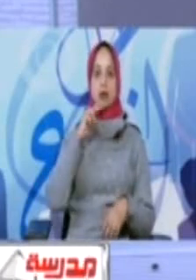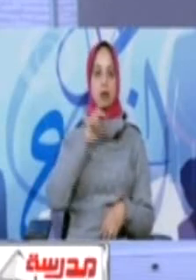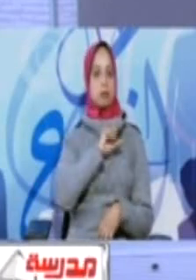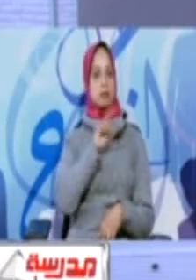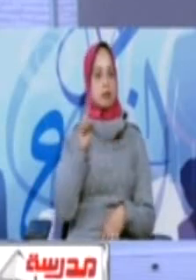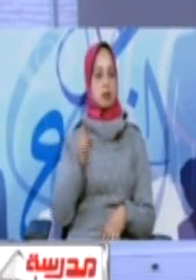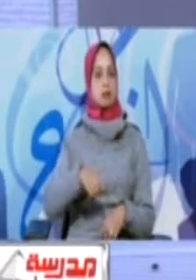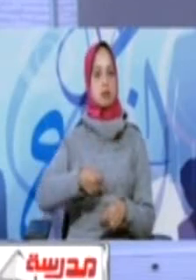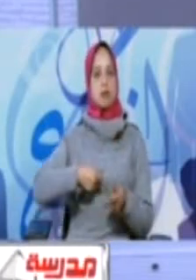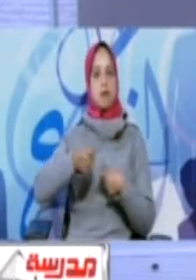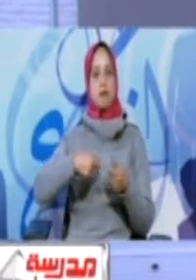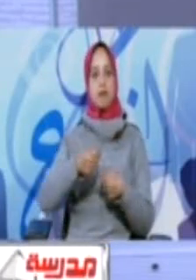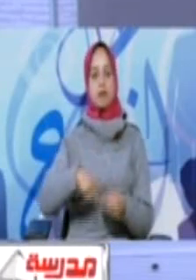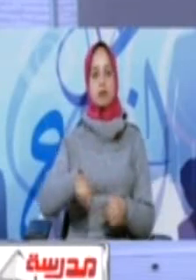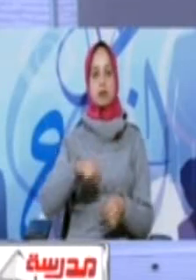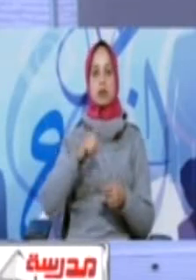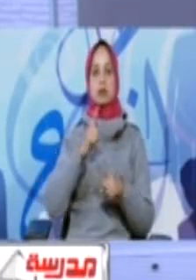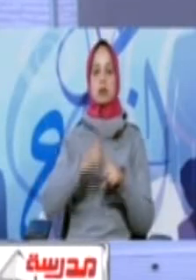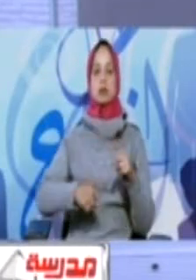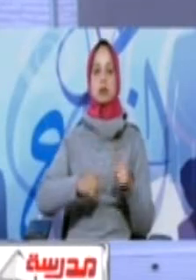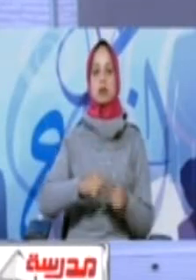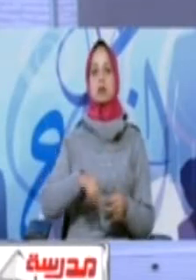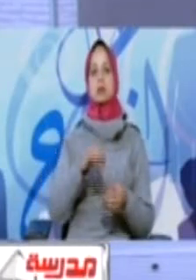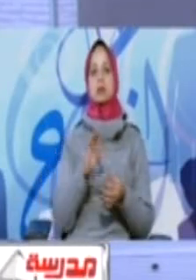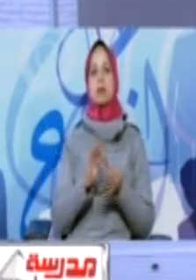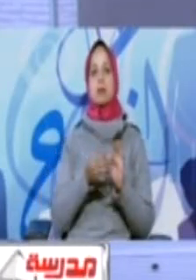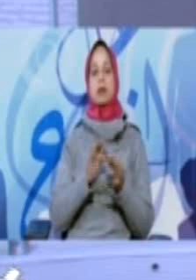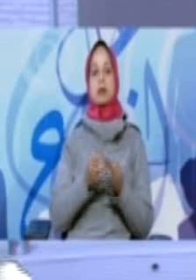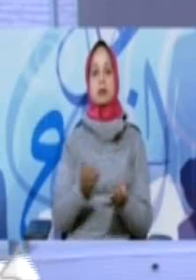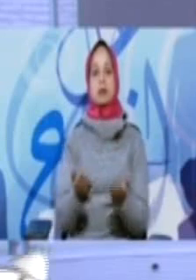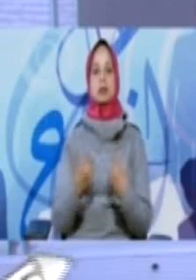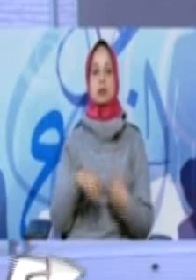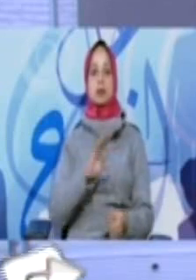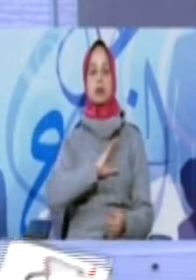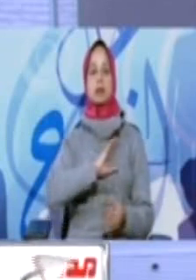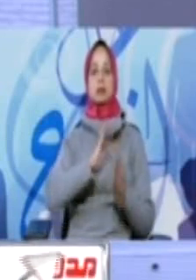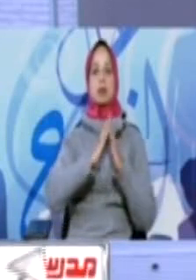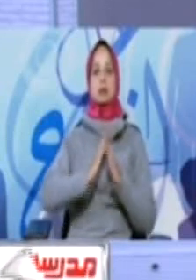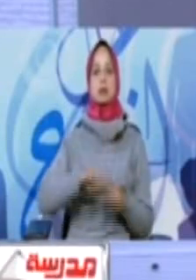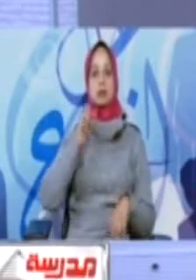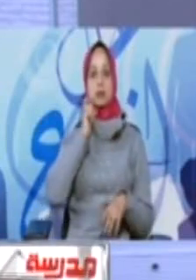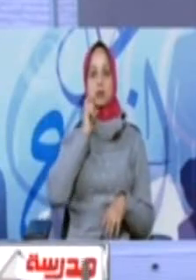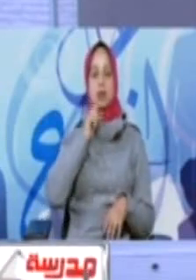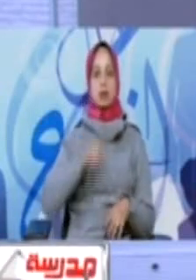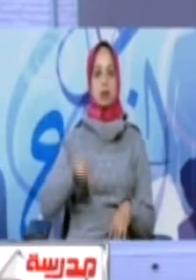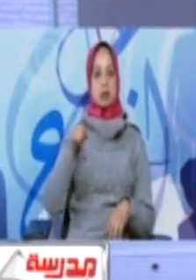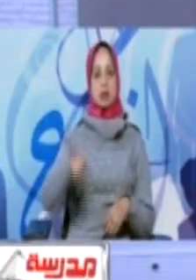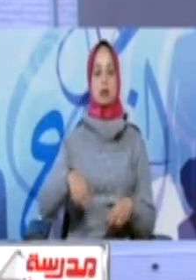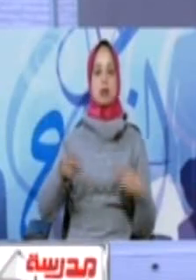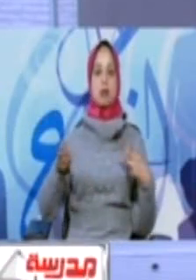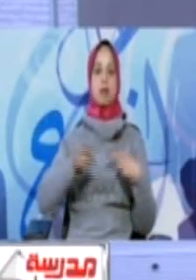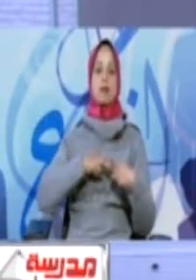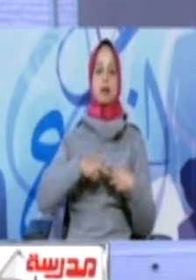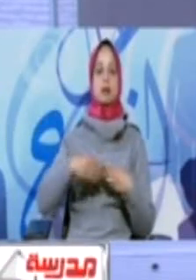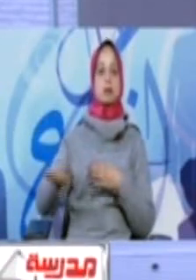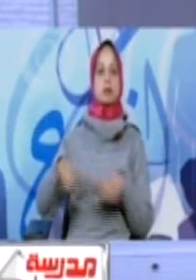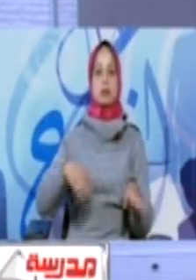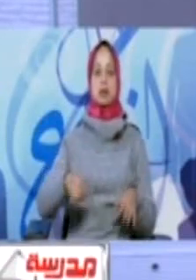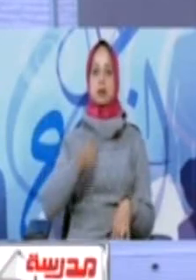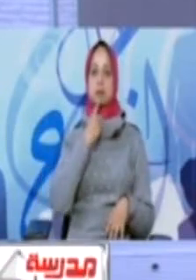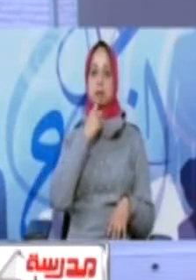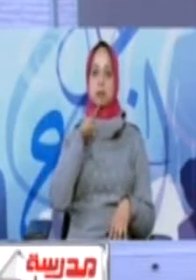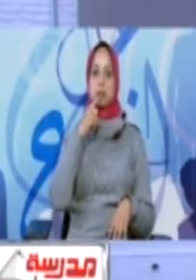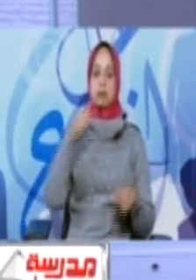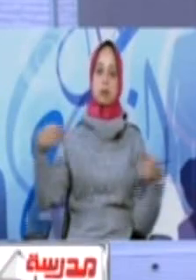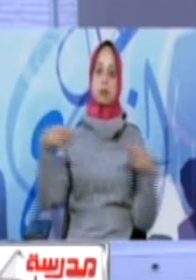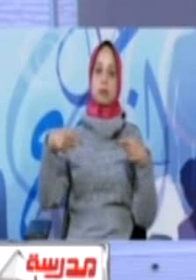نص مليون تسحب الجيش المصري من السودان، دي حاجه رفضت، هنضرب اسكندريه ونحتل الجمارك بعد اخلاءها. سعد